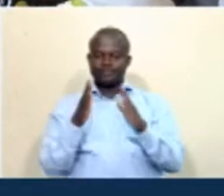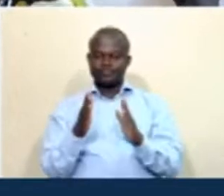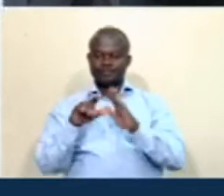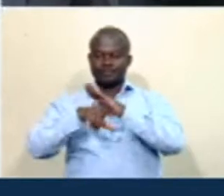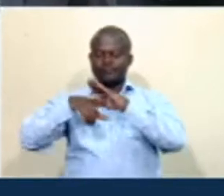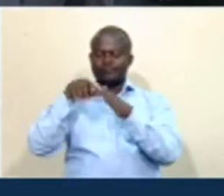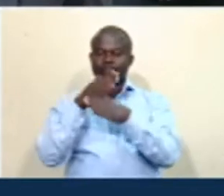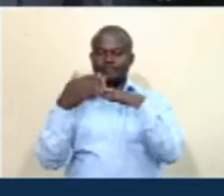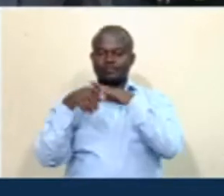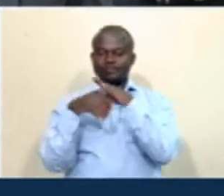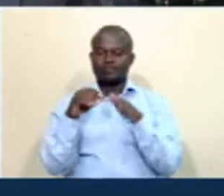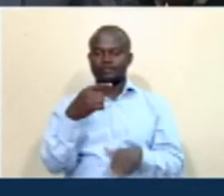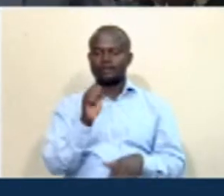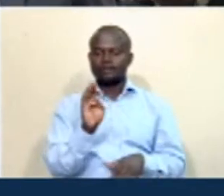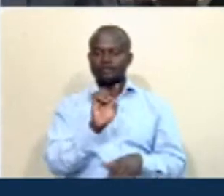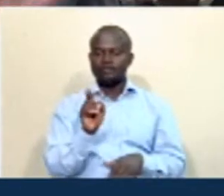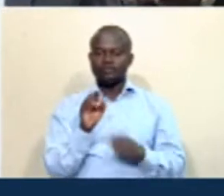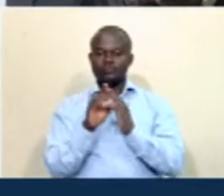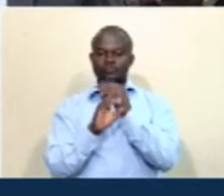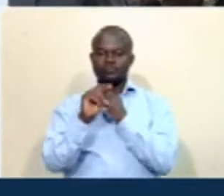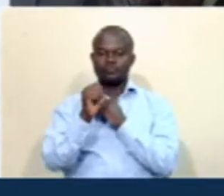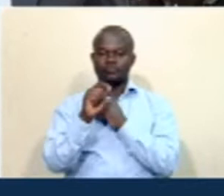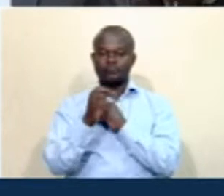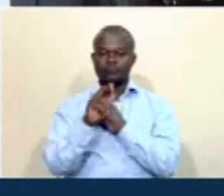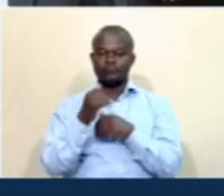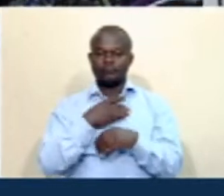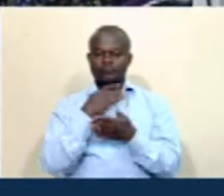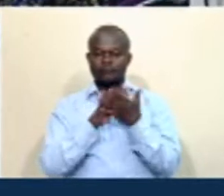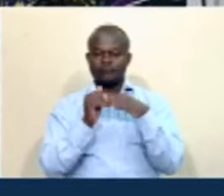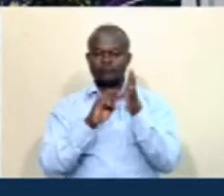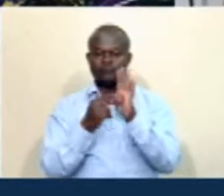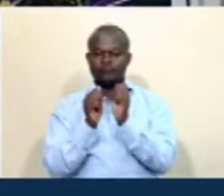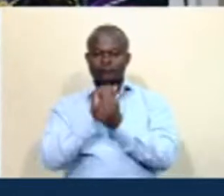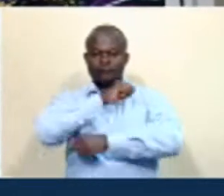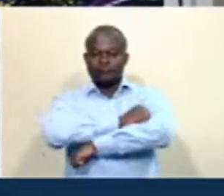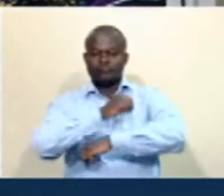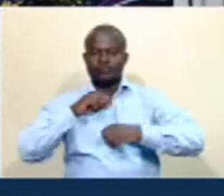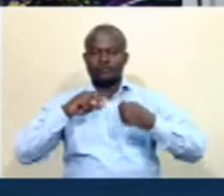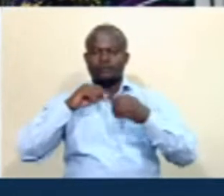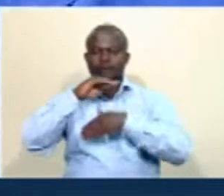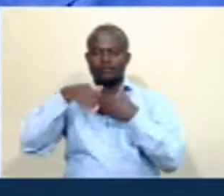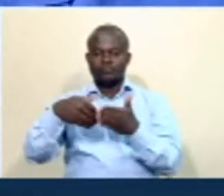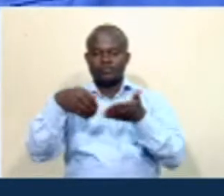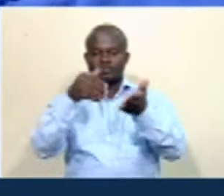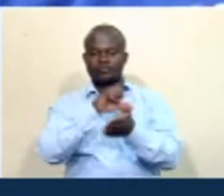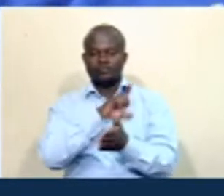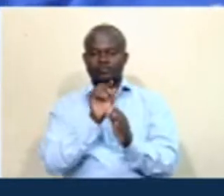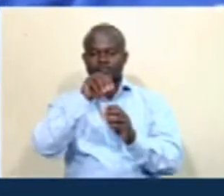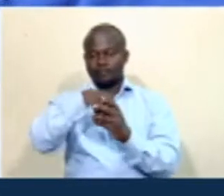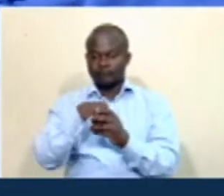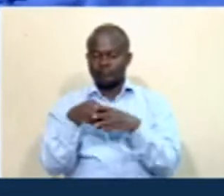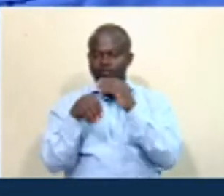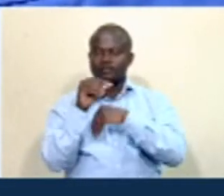bw'igihugu Gatabazi Jean Marie Vianney mu karere ka Nyagatare aho yasimwe mu mishinga itanga akazi ndetse n'amashuri y'imyuga byose biha amahirwe abo bahoze mu